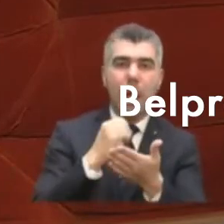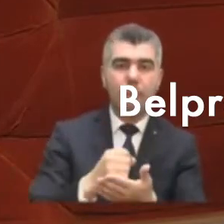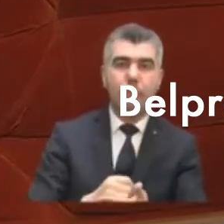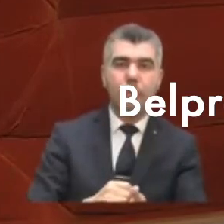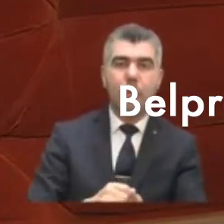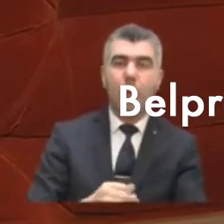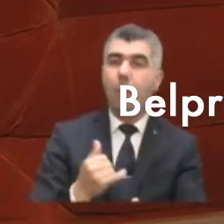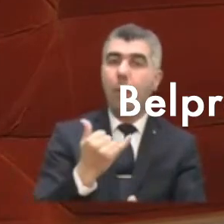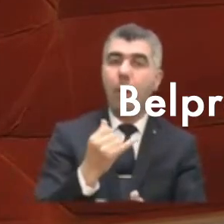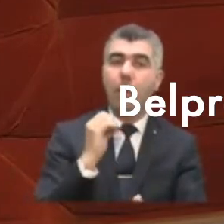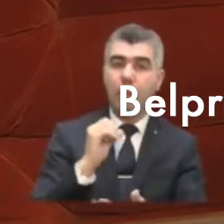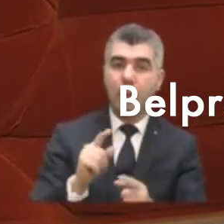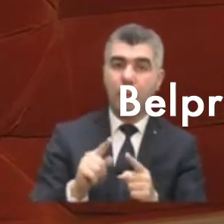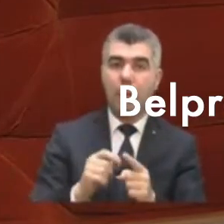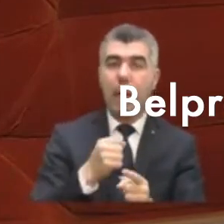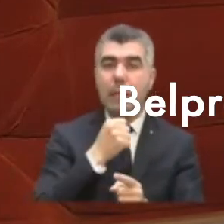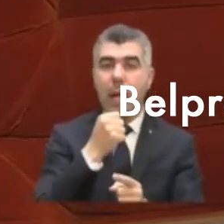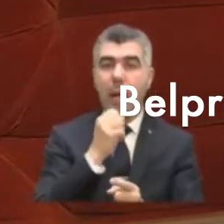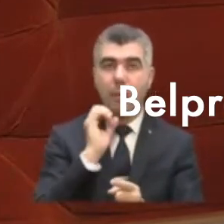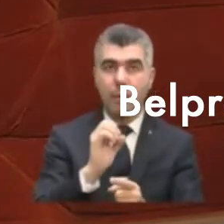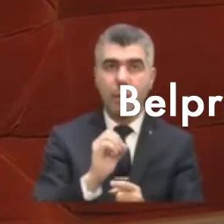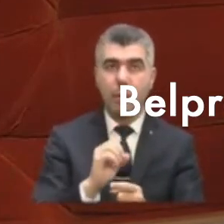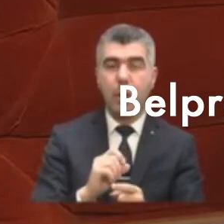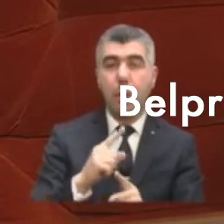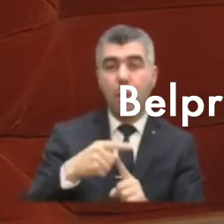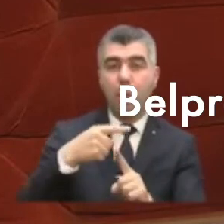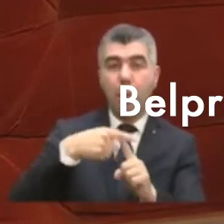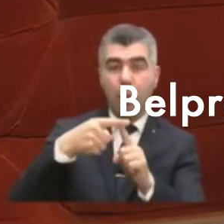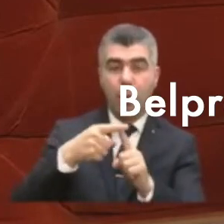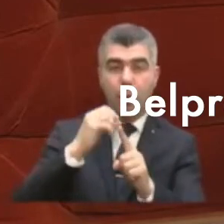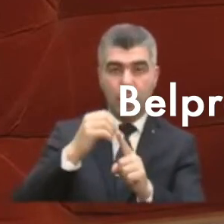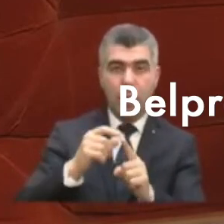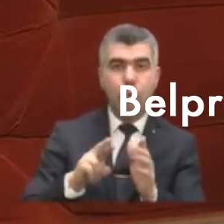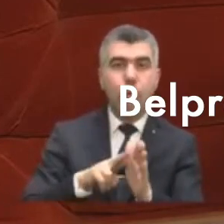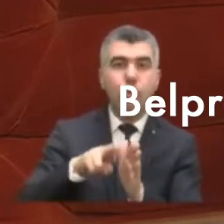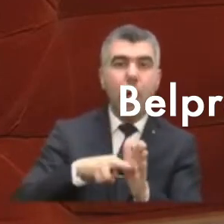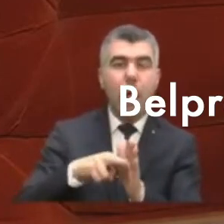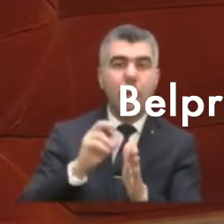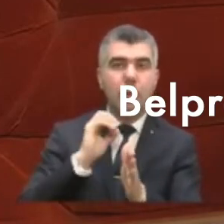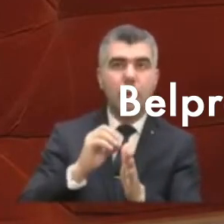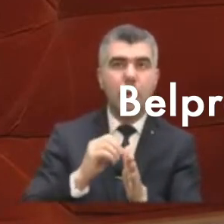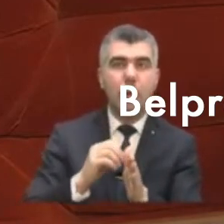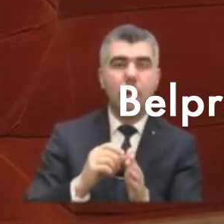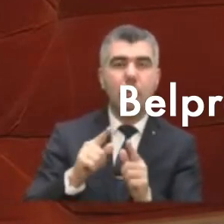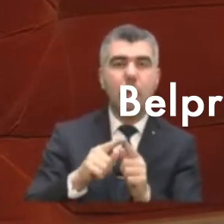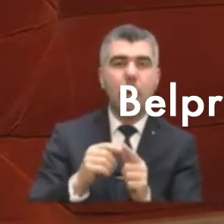اخرى مش نقوي واحد الصحافه ضد صحافه اخرى، لا بالعكس، بغينا حتى في الجهات تكون واحد